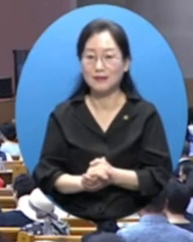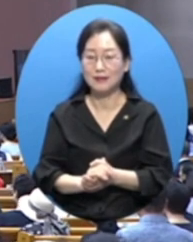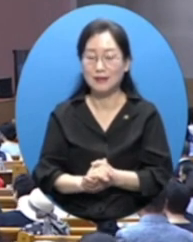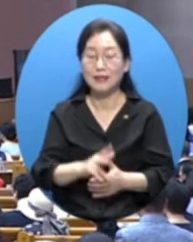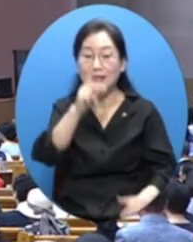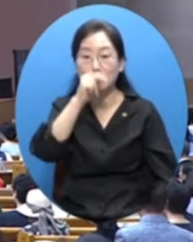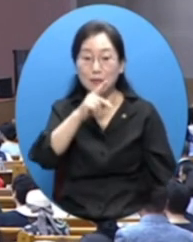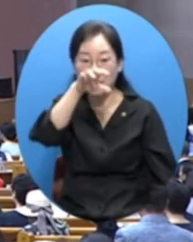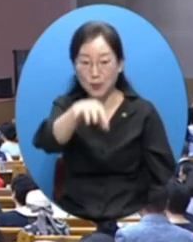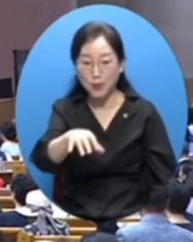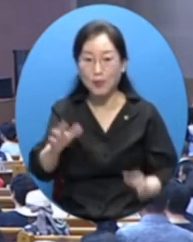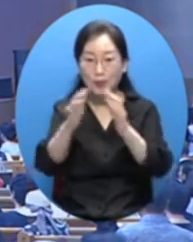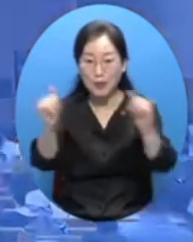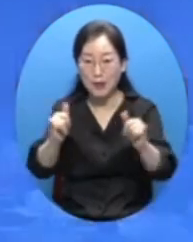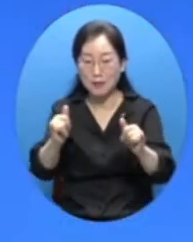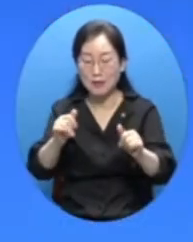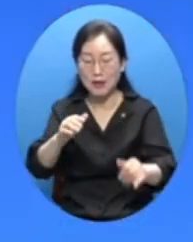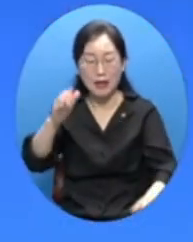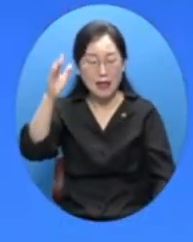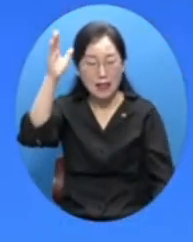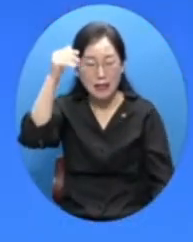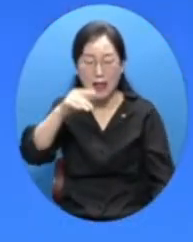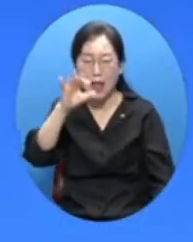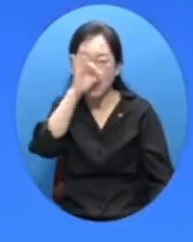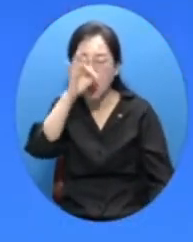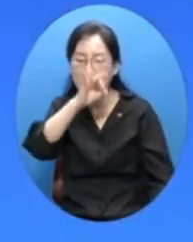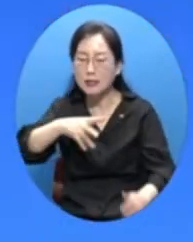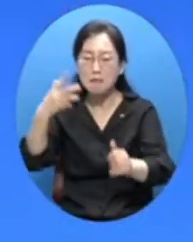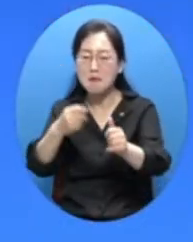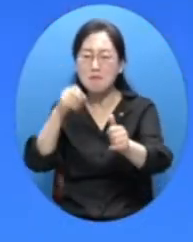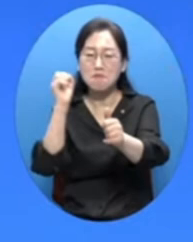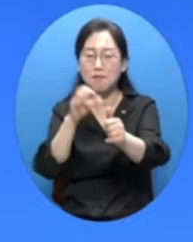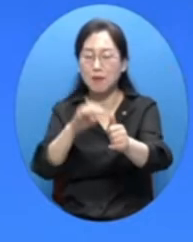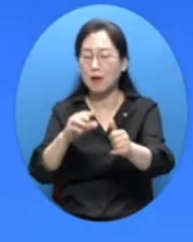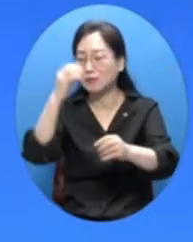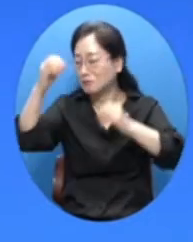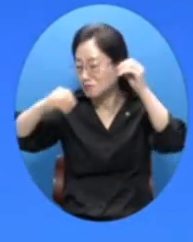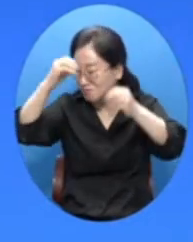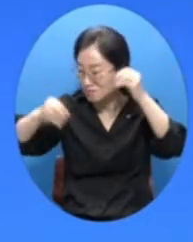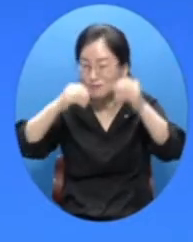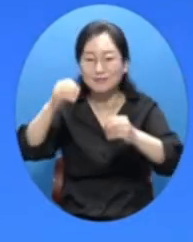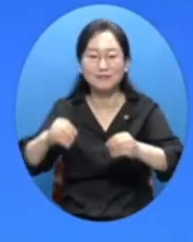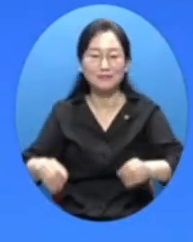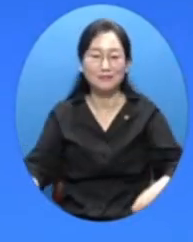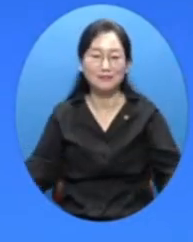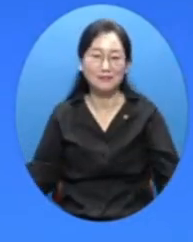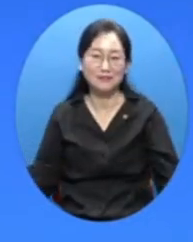사마리아 사람들은 막 개돼지 취급을 한 겁니다. 대화도 하지 않았어요. 상종하지 않았습니다.